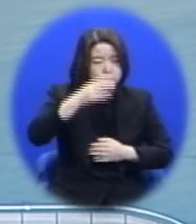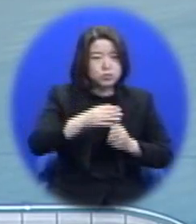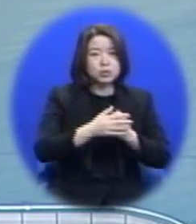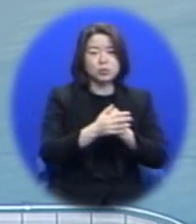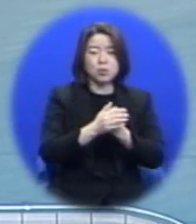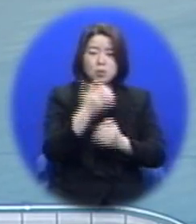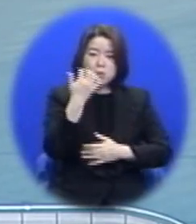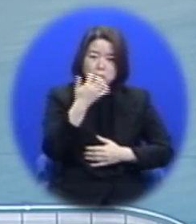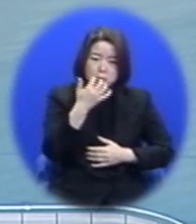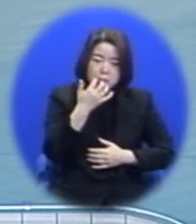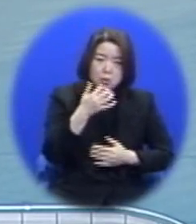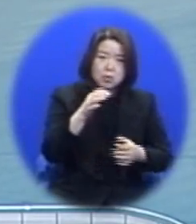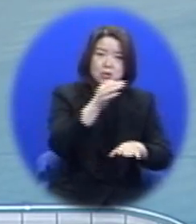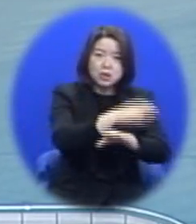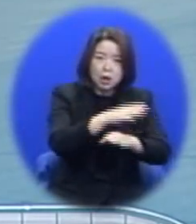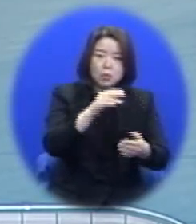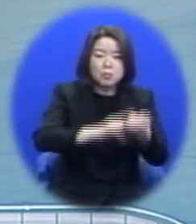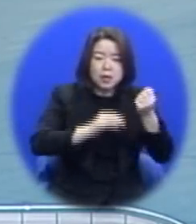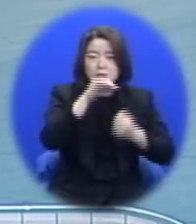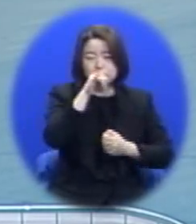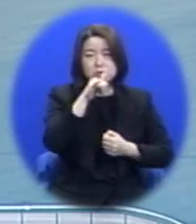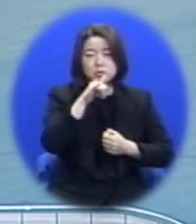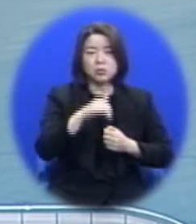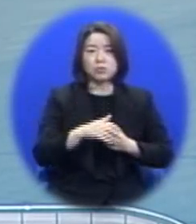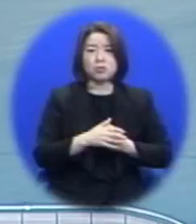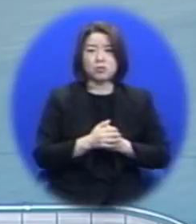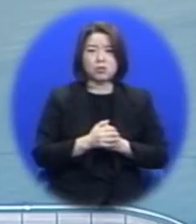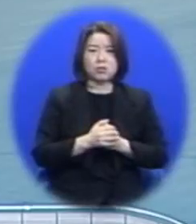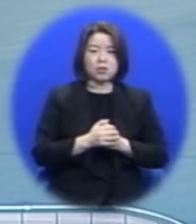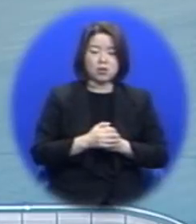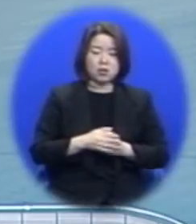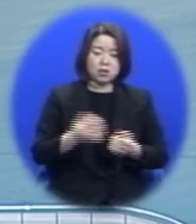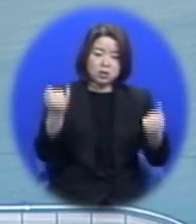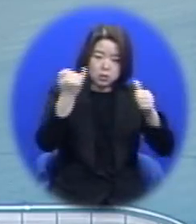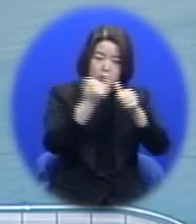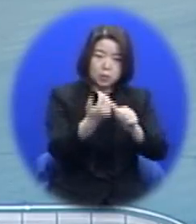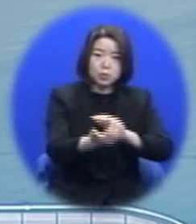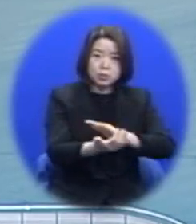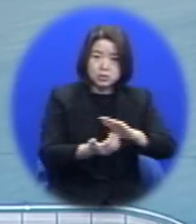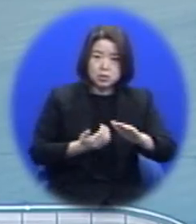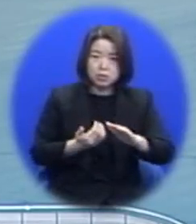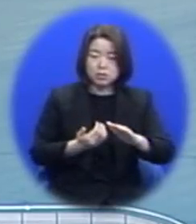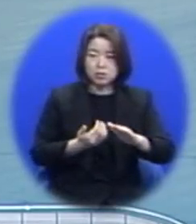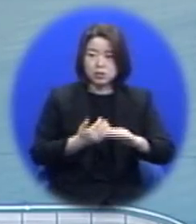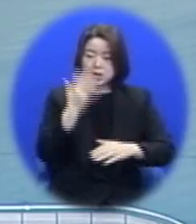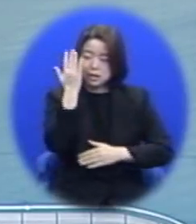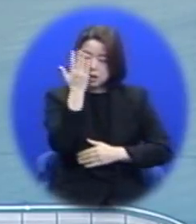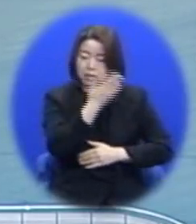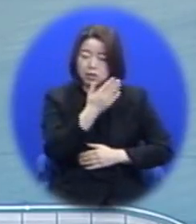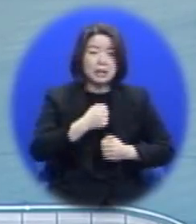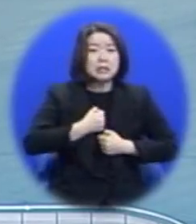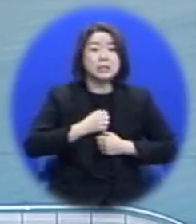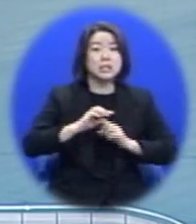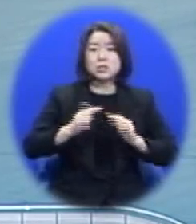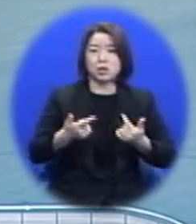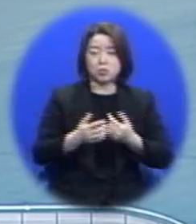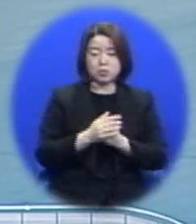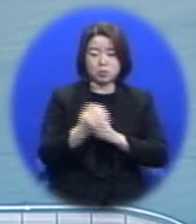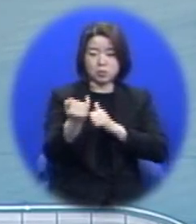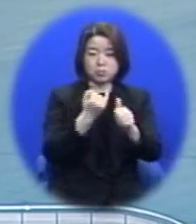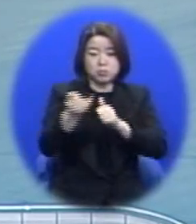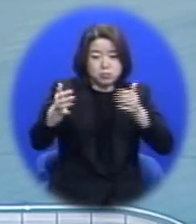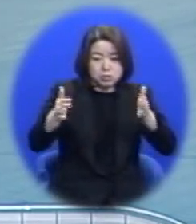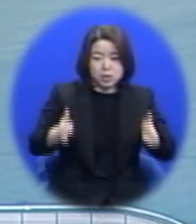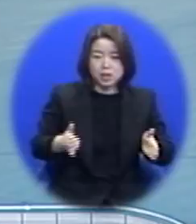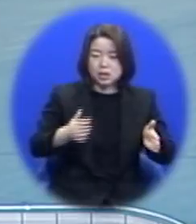결혼 전에 혼전 순결은 그건 아예 지킬 생각도 하지도 않고 부부 사이의 정절도